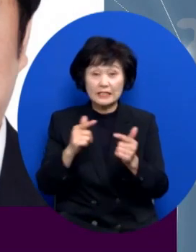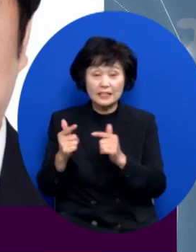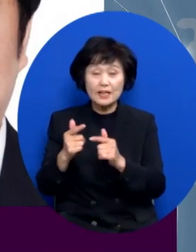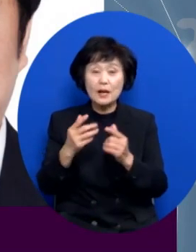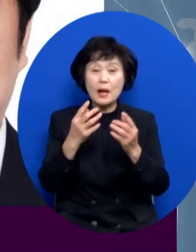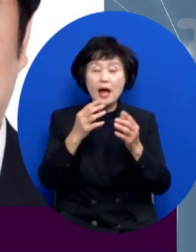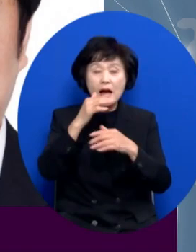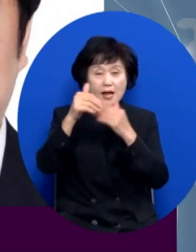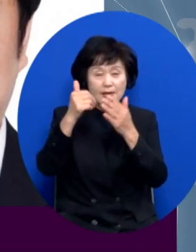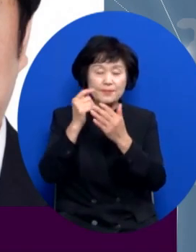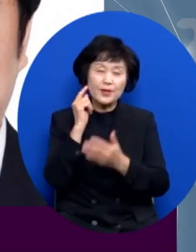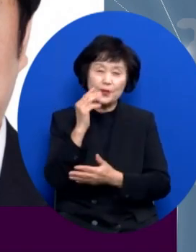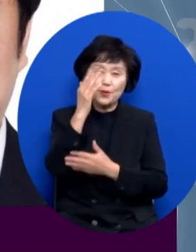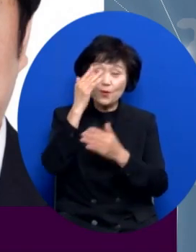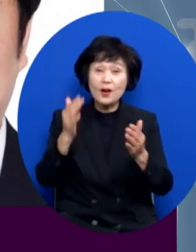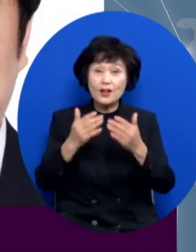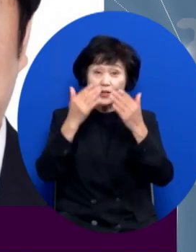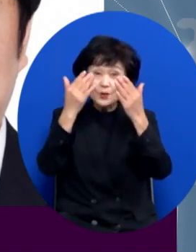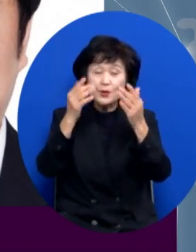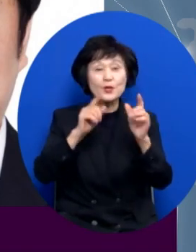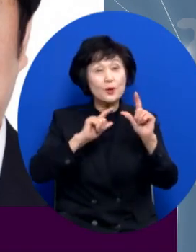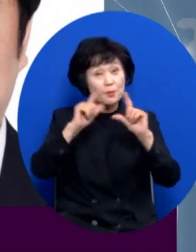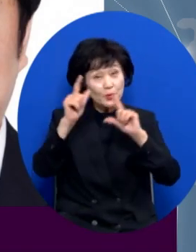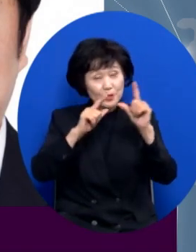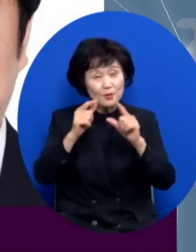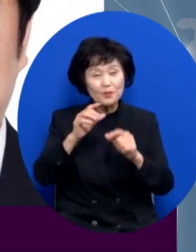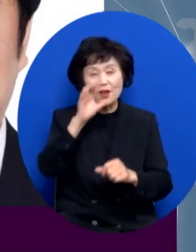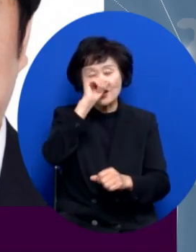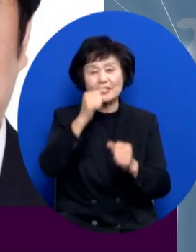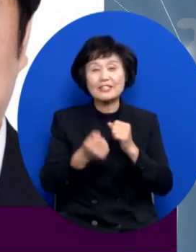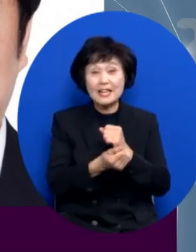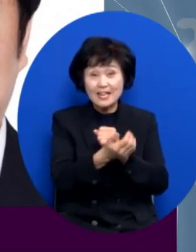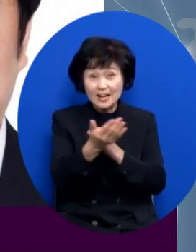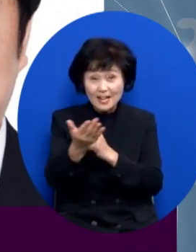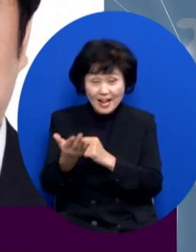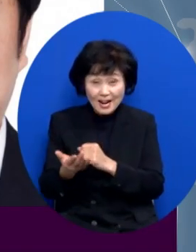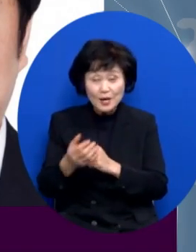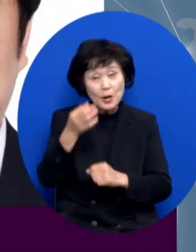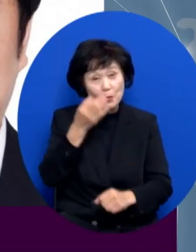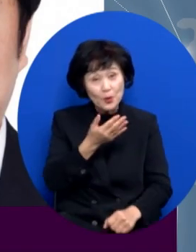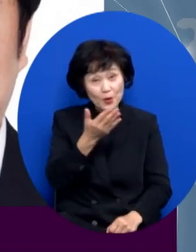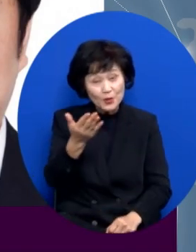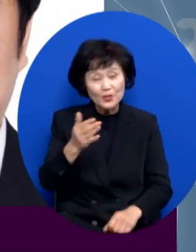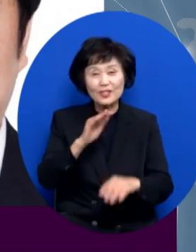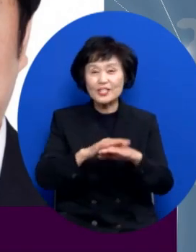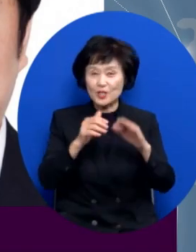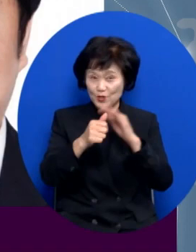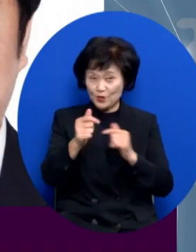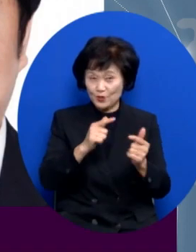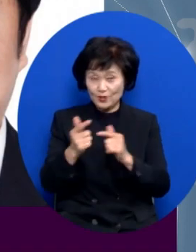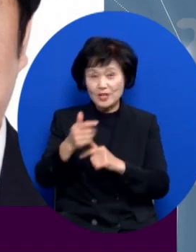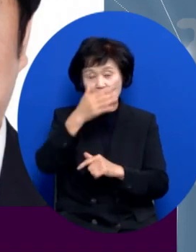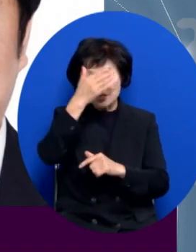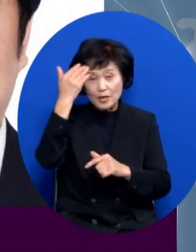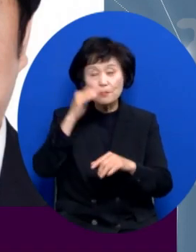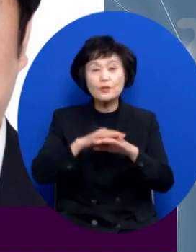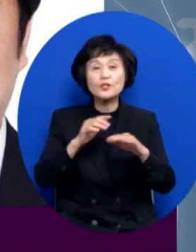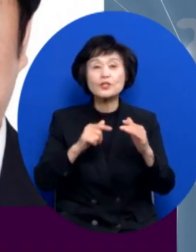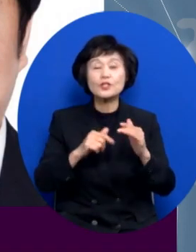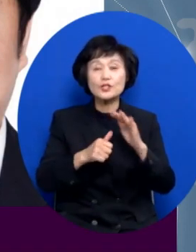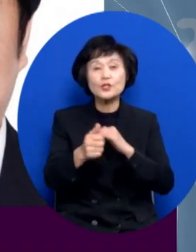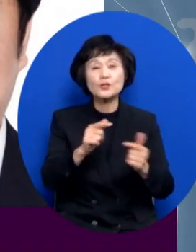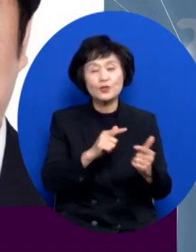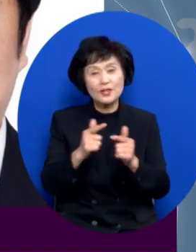등 하나님께 영광 돌리는 모습들로 선한 영향력을 나타냈던 선수들로 하여금 젊은 세대들 선수들까지도